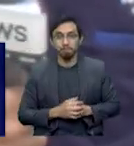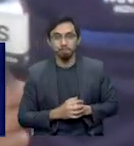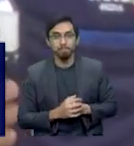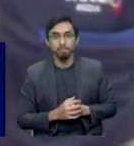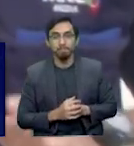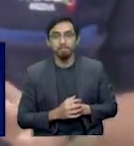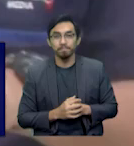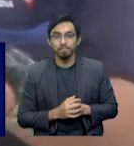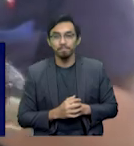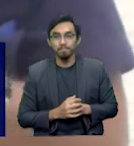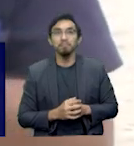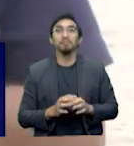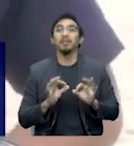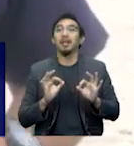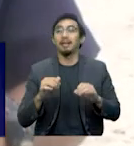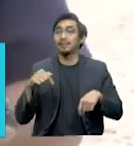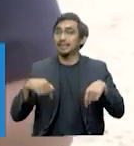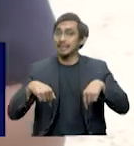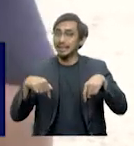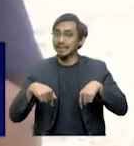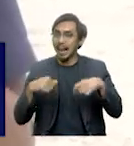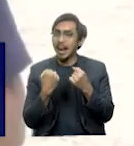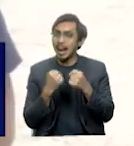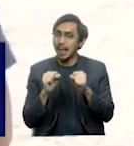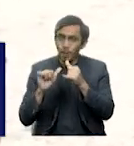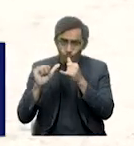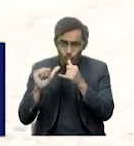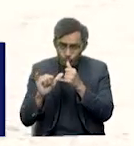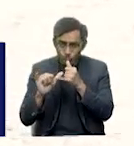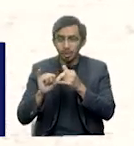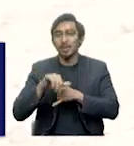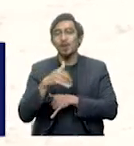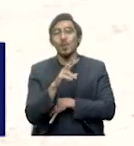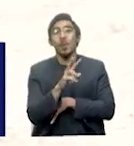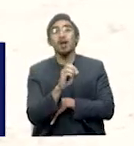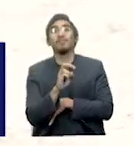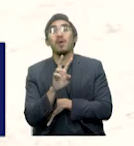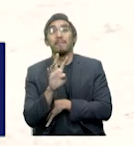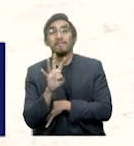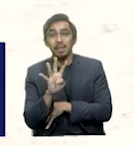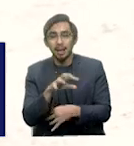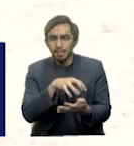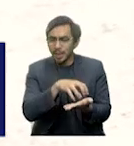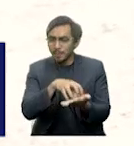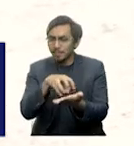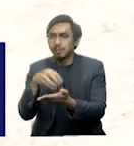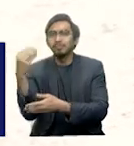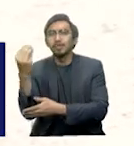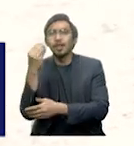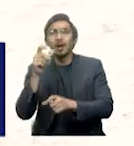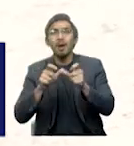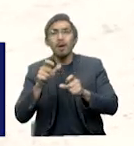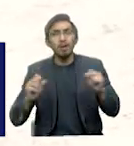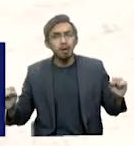Ya pemirsa, memasuki liburan tahun baru 2024, sejumlah tempat wisata mulai dibanjiri oleh para pengunjung. Salah satu yang masih